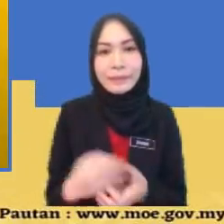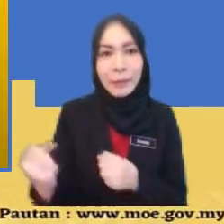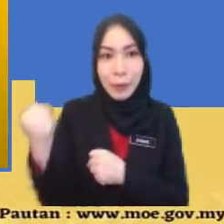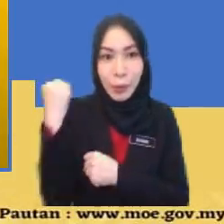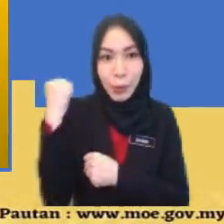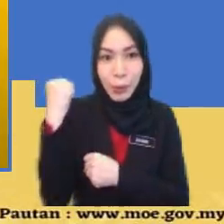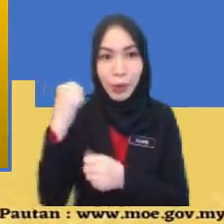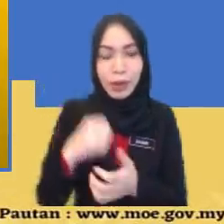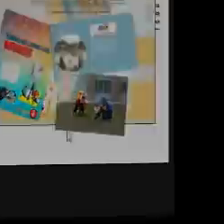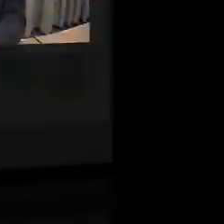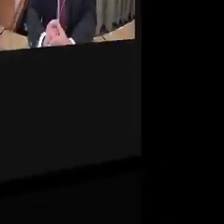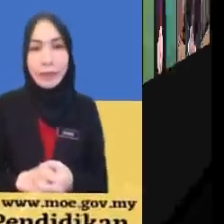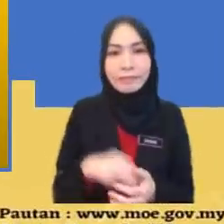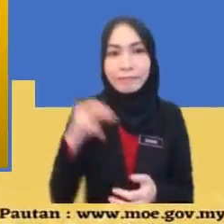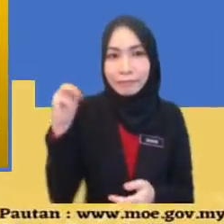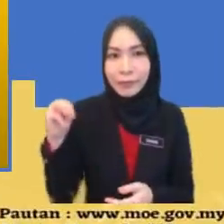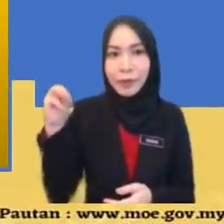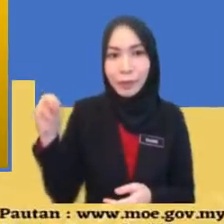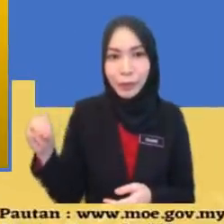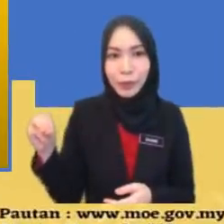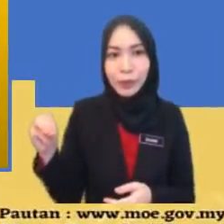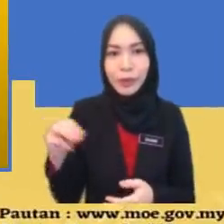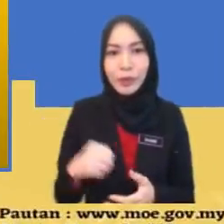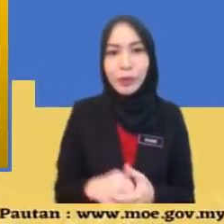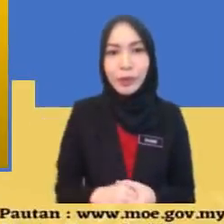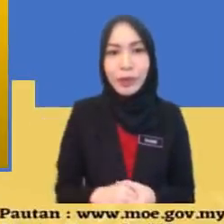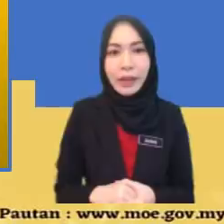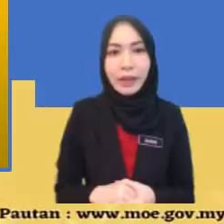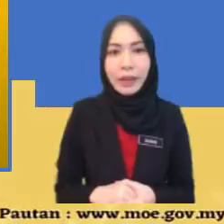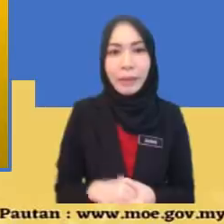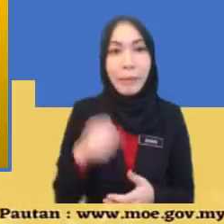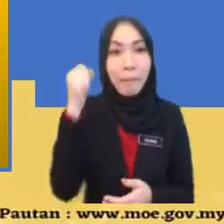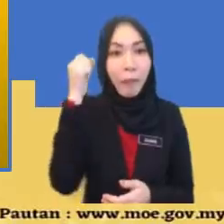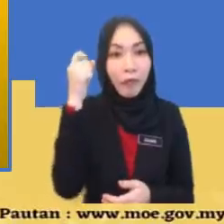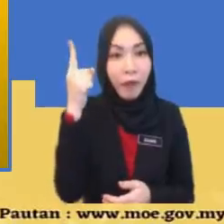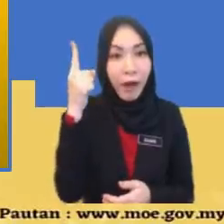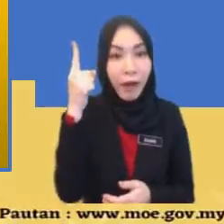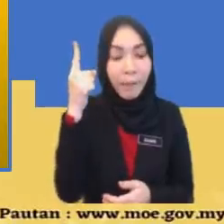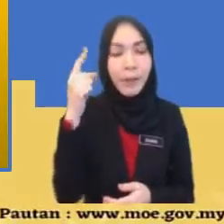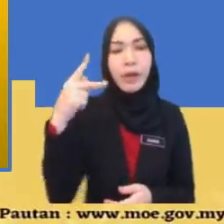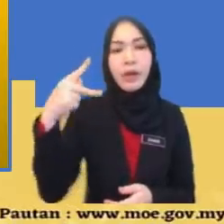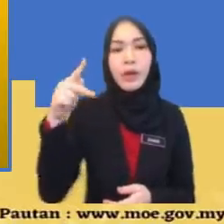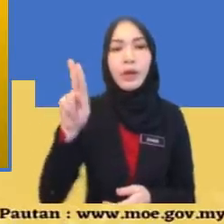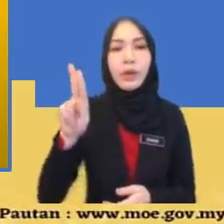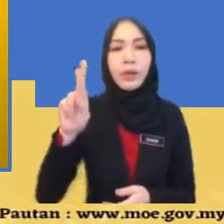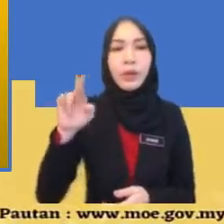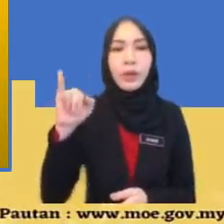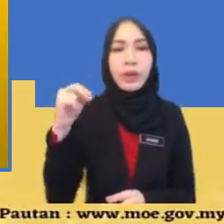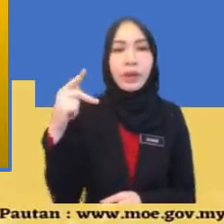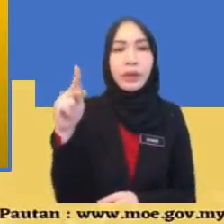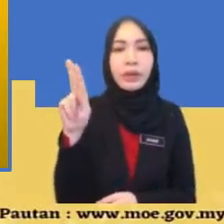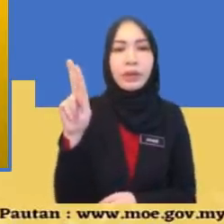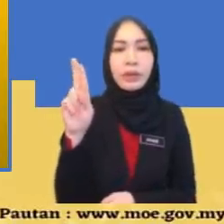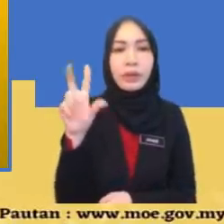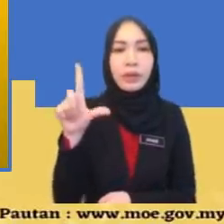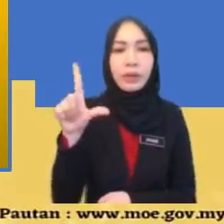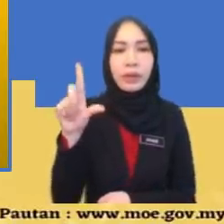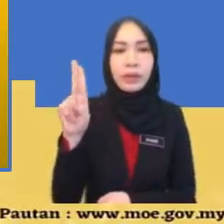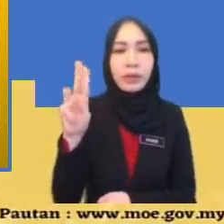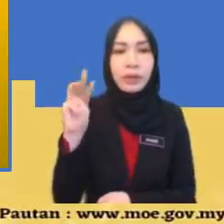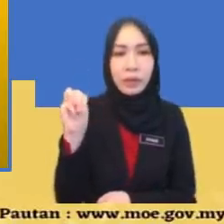murid-murid dalam menguasai kandungan klub yang telah dipelajari dalam timpuk persekolahan